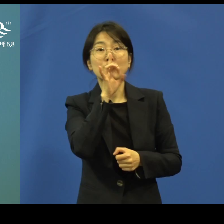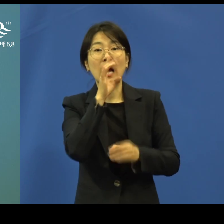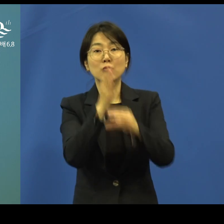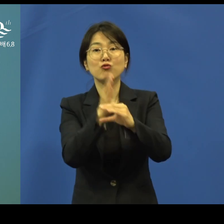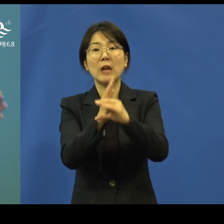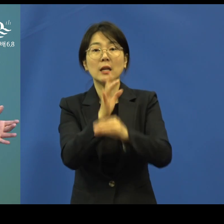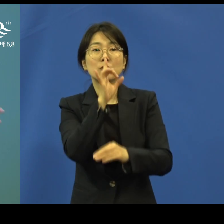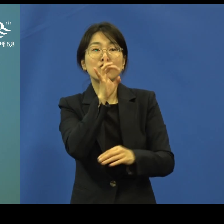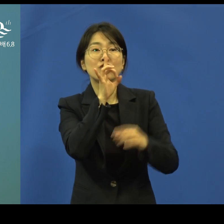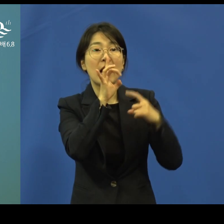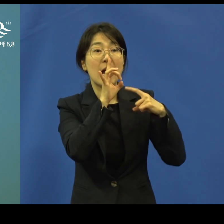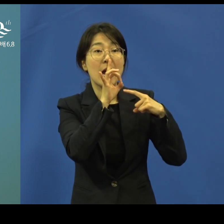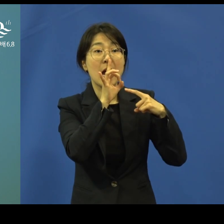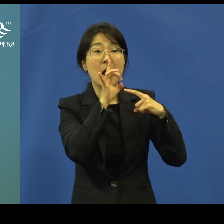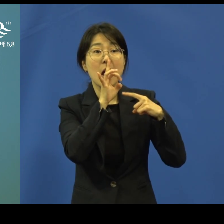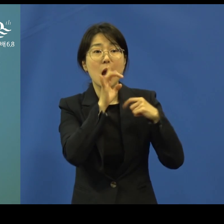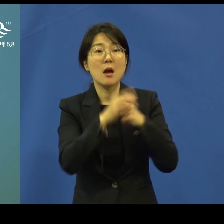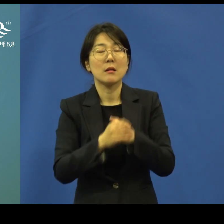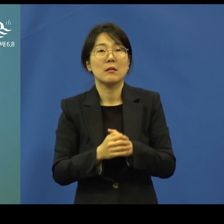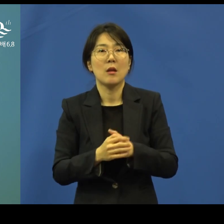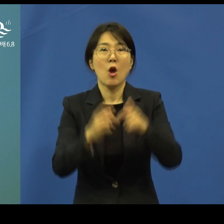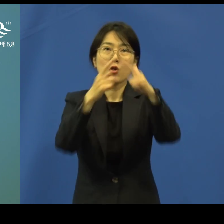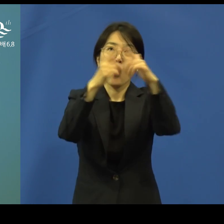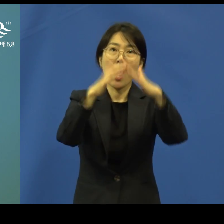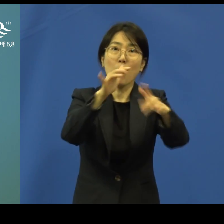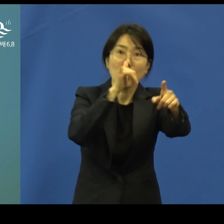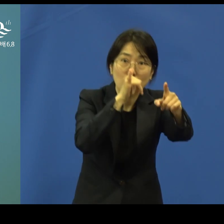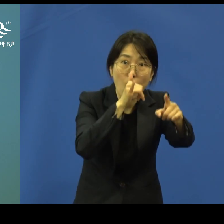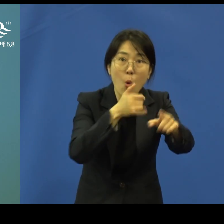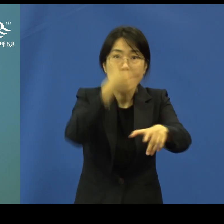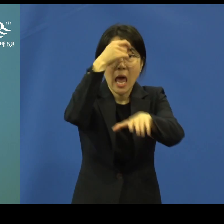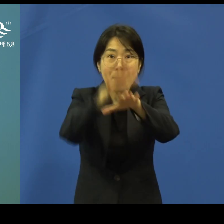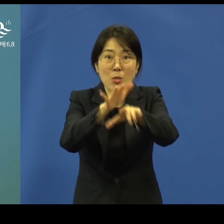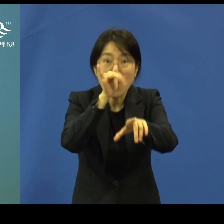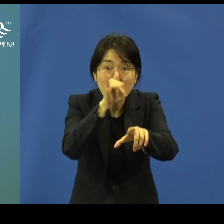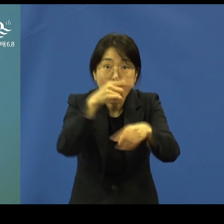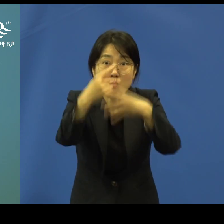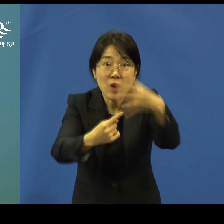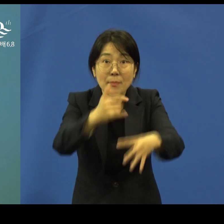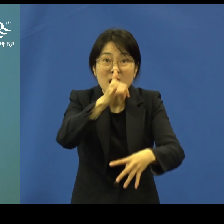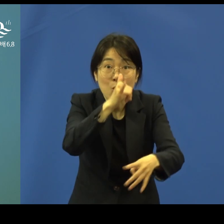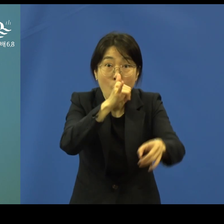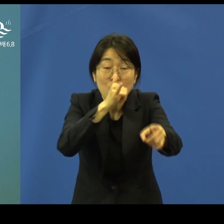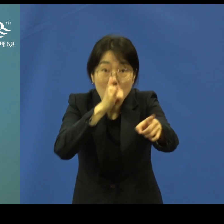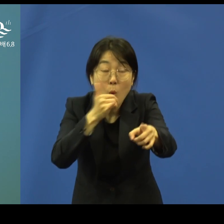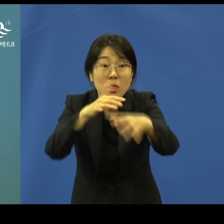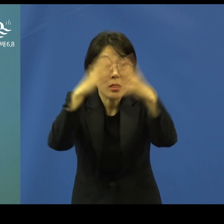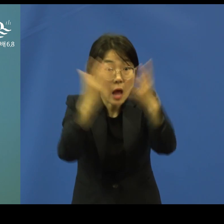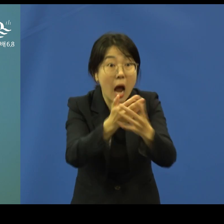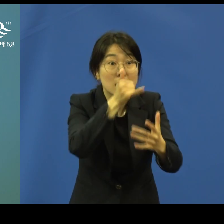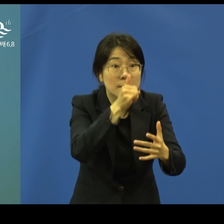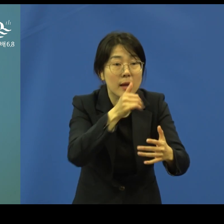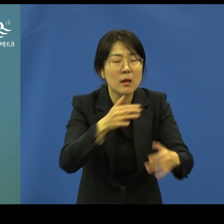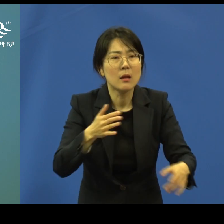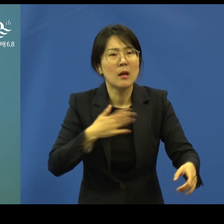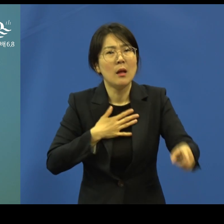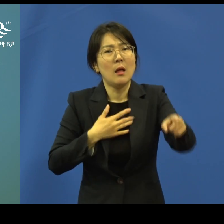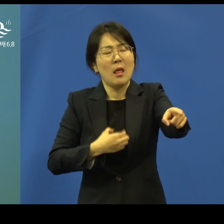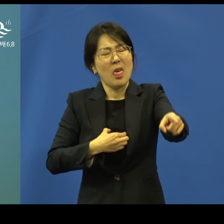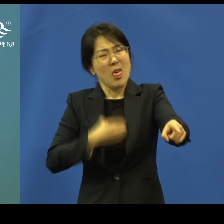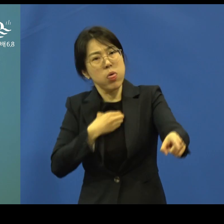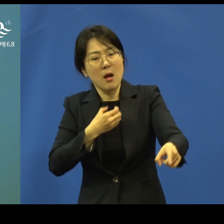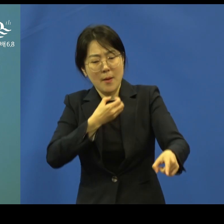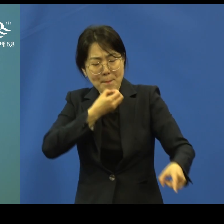이렇게 십자가도 있고 건물도 있고 사람들 모이고 예배도 드리고 하는데 주님이 뭐라고 하느냐면 내가 토하여 내 입에서